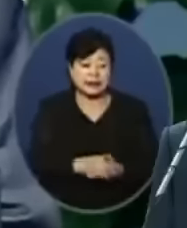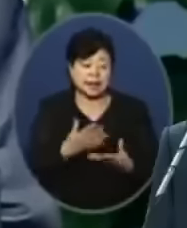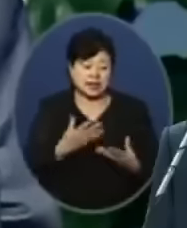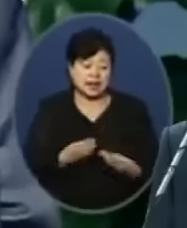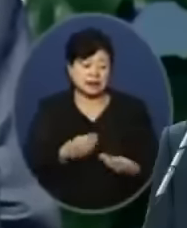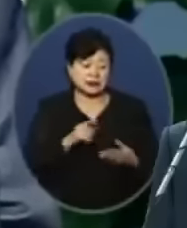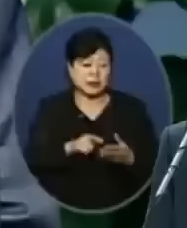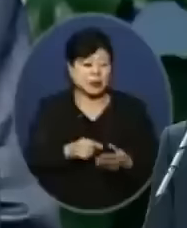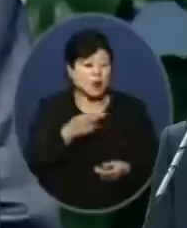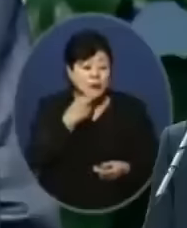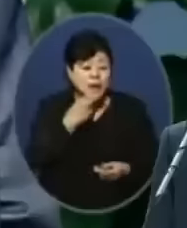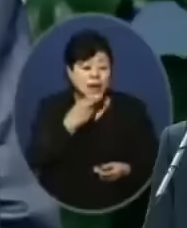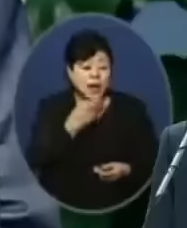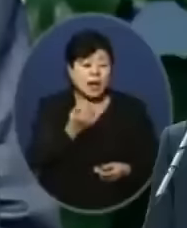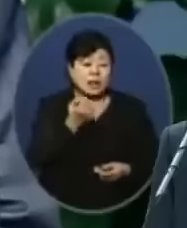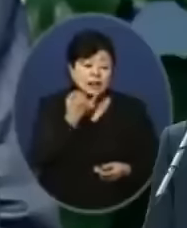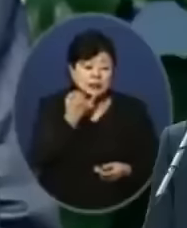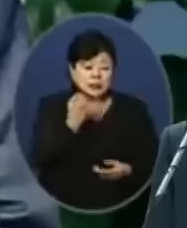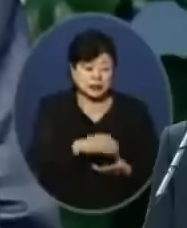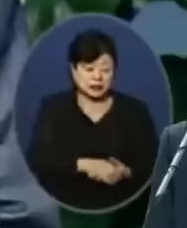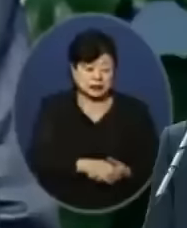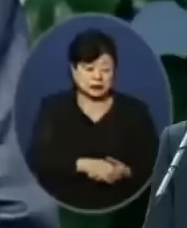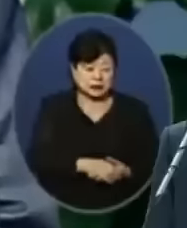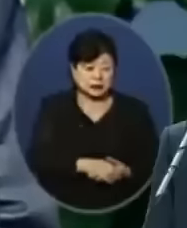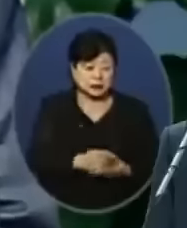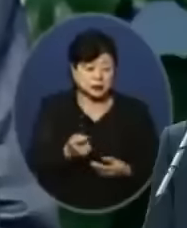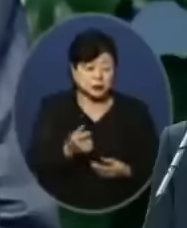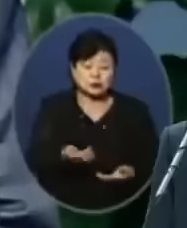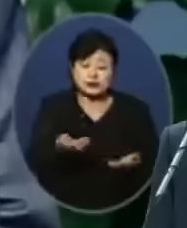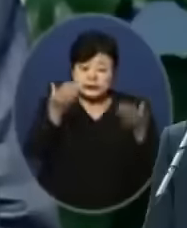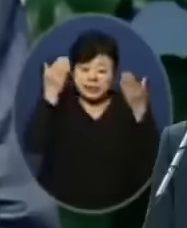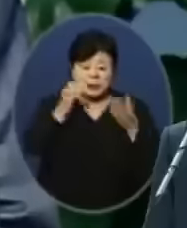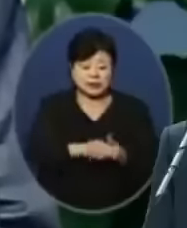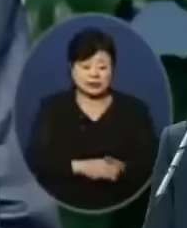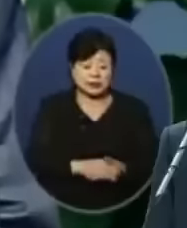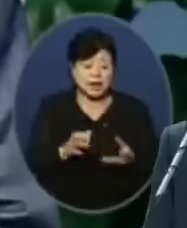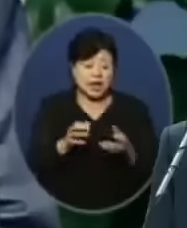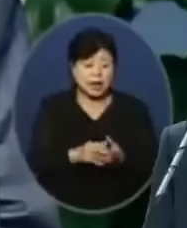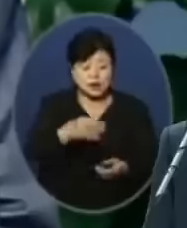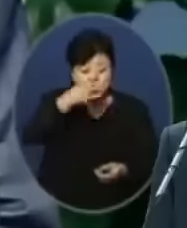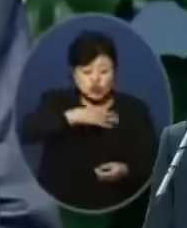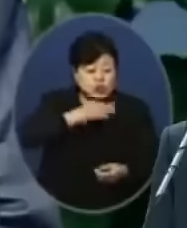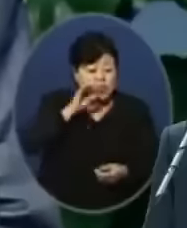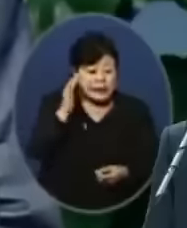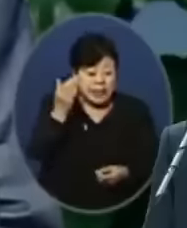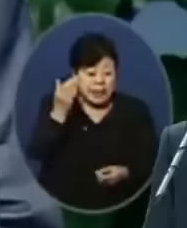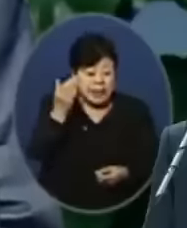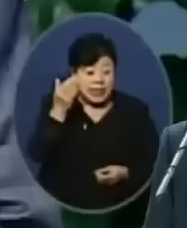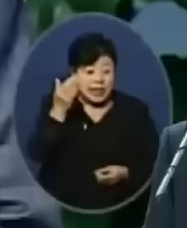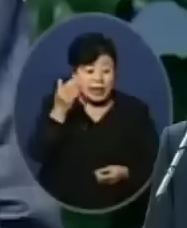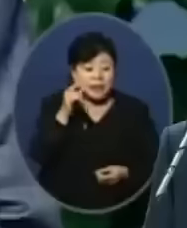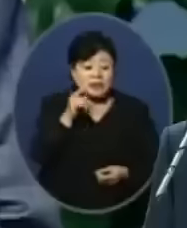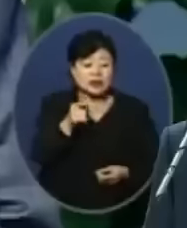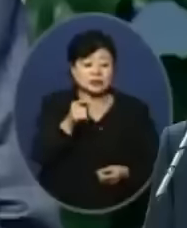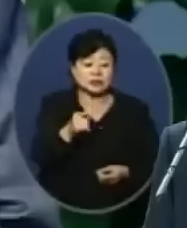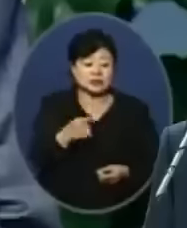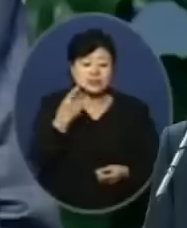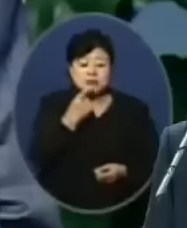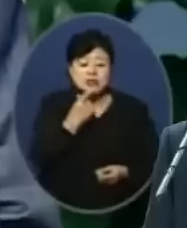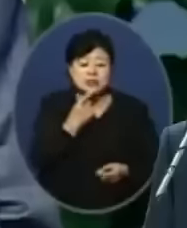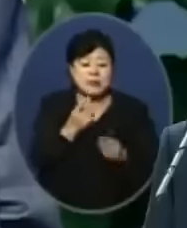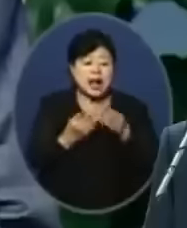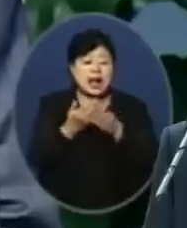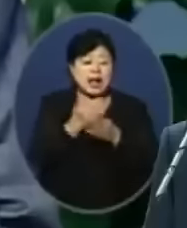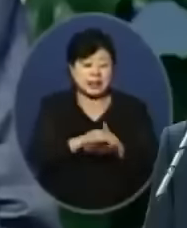낙심할 것도 없다. 괜찮다. 조금만 지나면 합동에 유익이 된다. 여러분 입에서